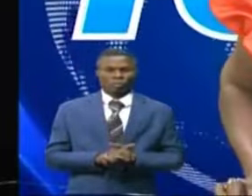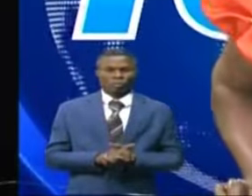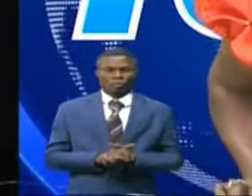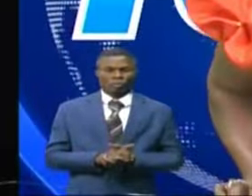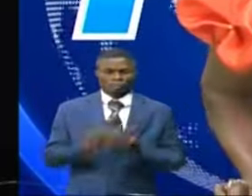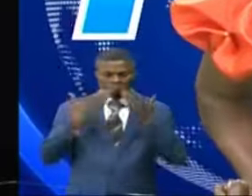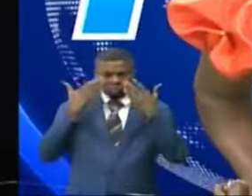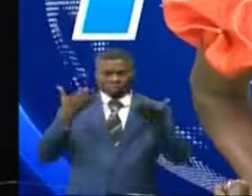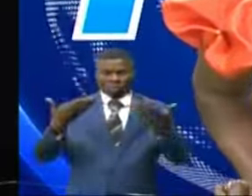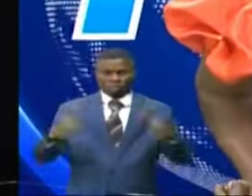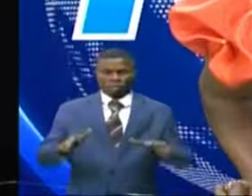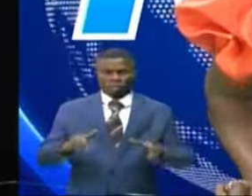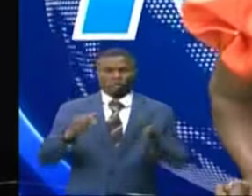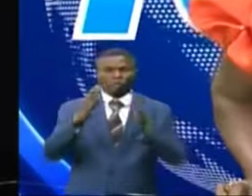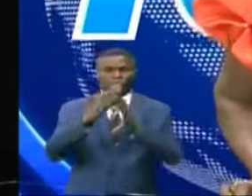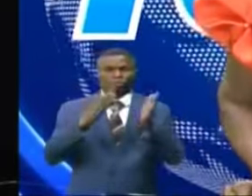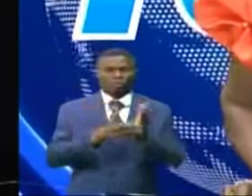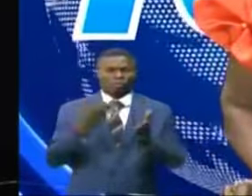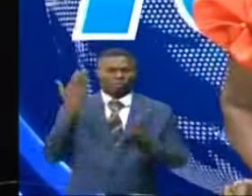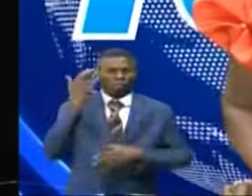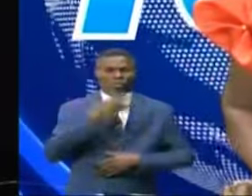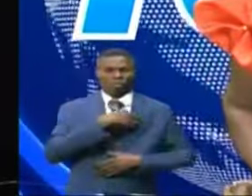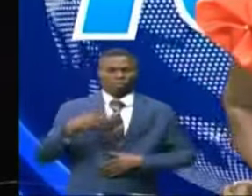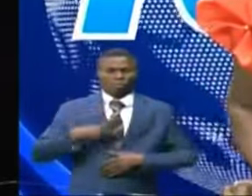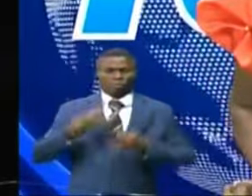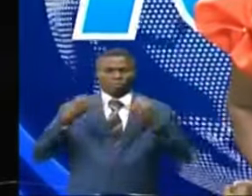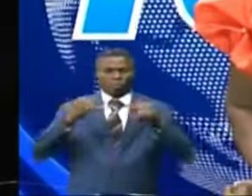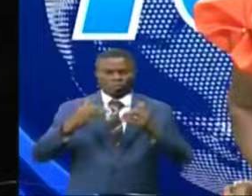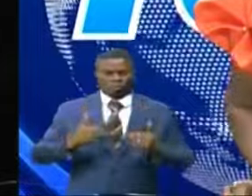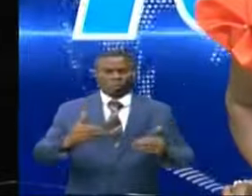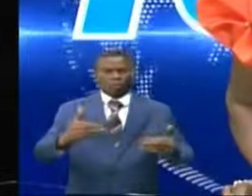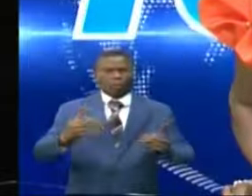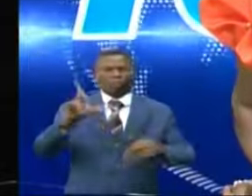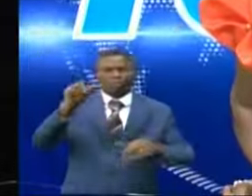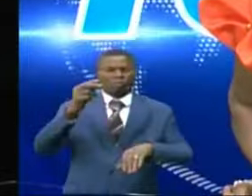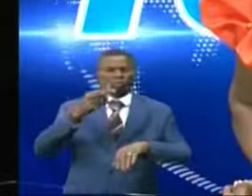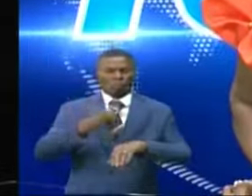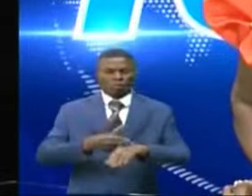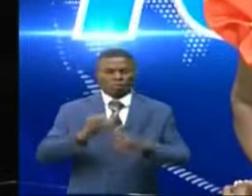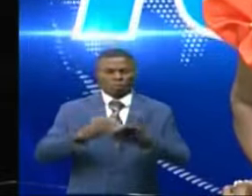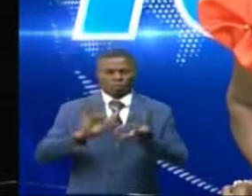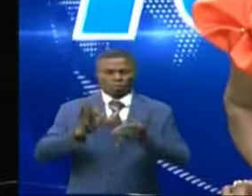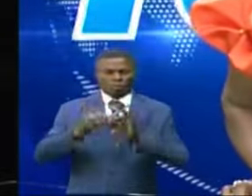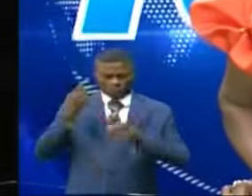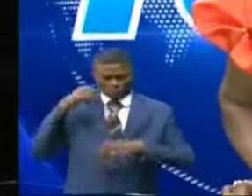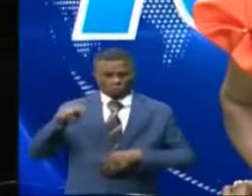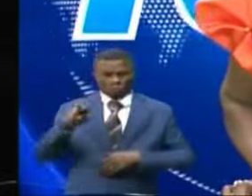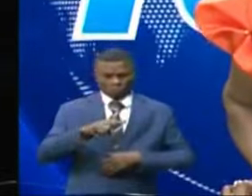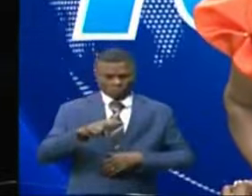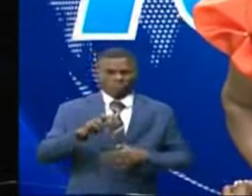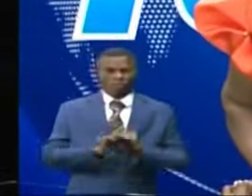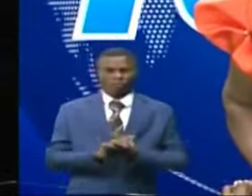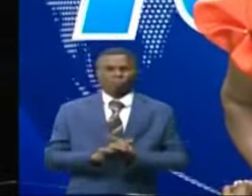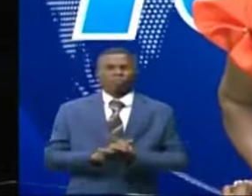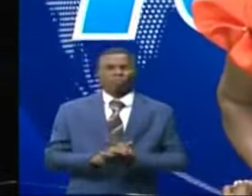Voilà, c'en est fini pour 19h, madame, monsieur. L'actualité reste en continu sur nos antennes. 20h,